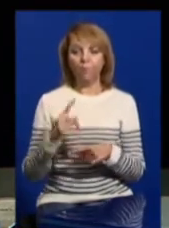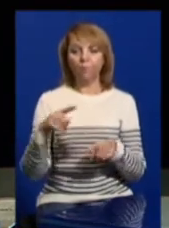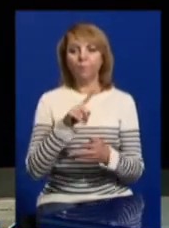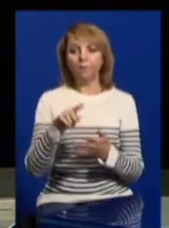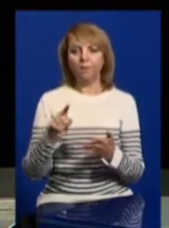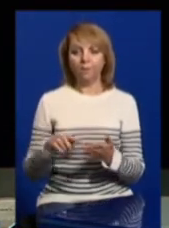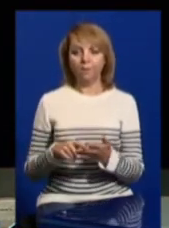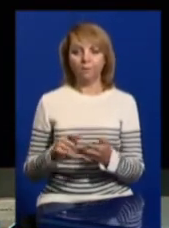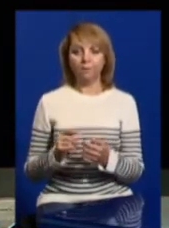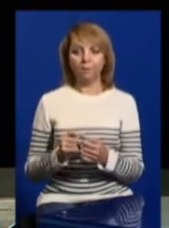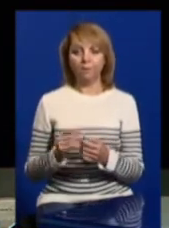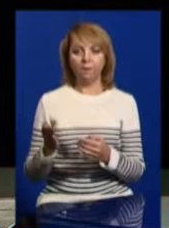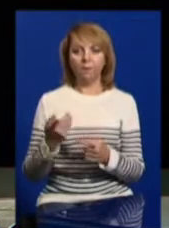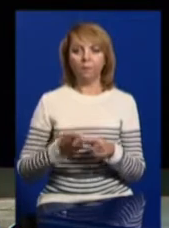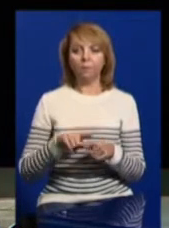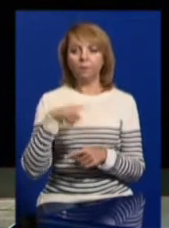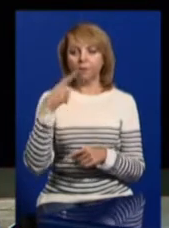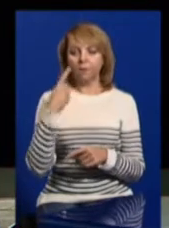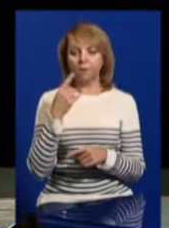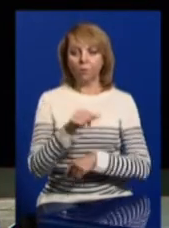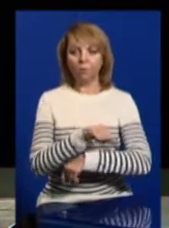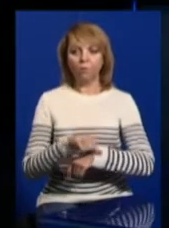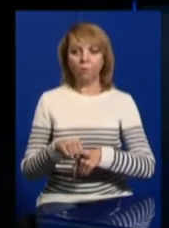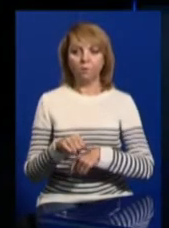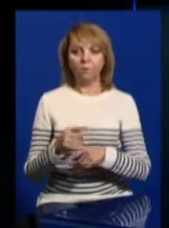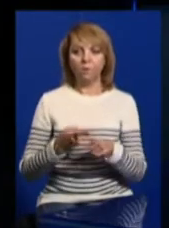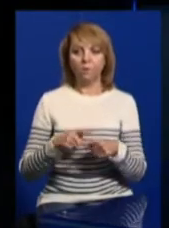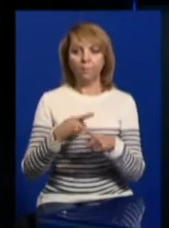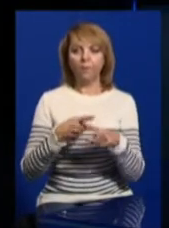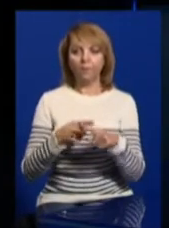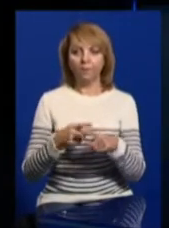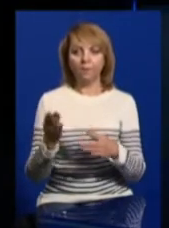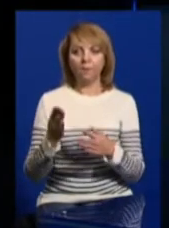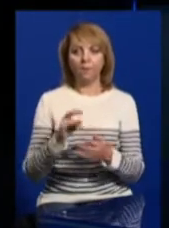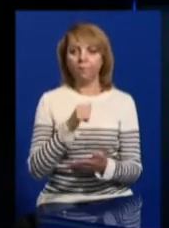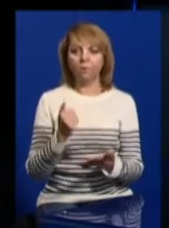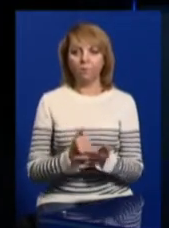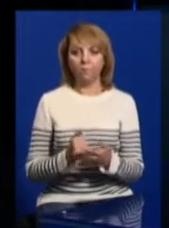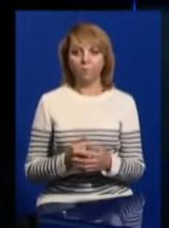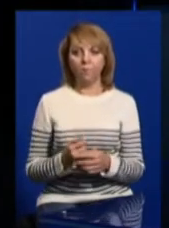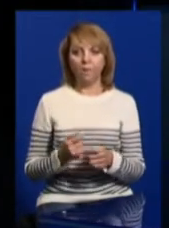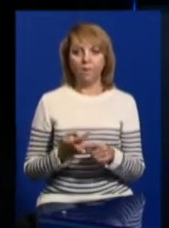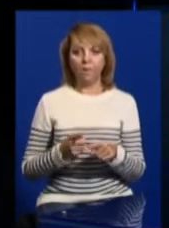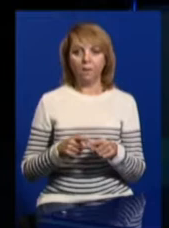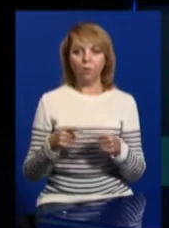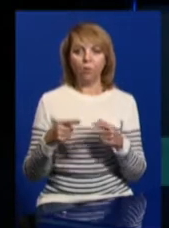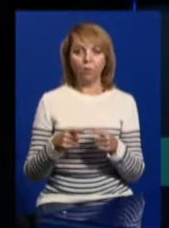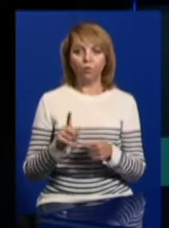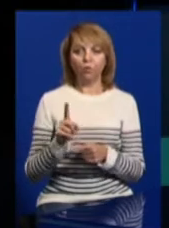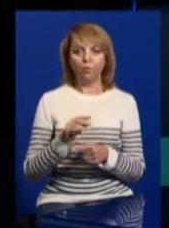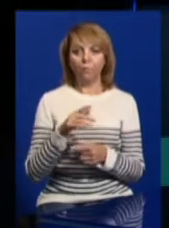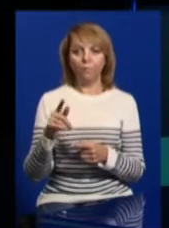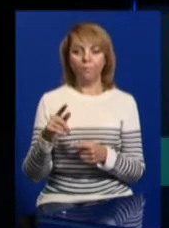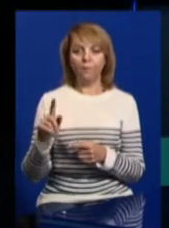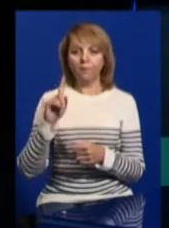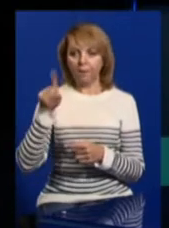І так би мовити, кордони, границі цього перехрестя, які не встановлені. Це саме те, що, чого вимагає